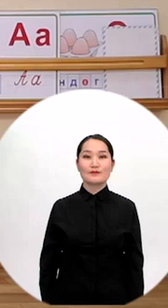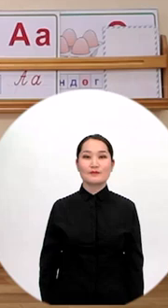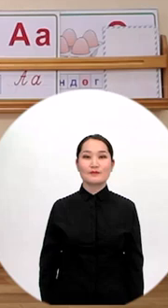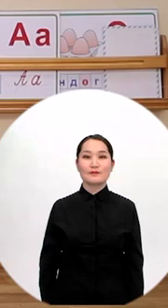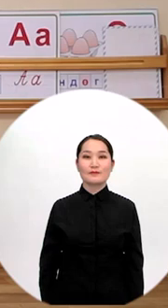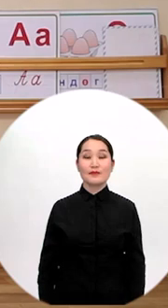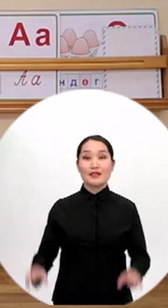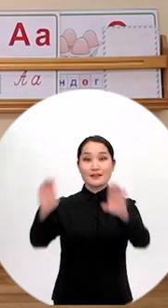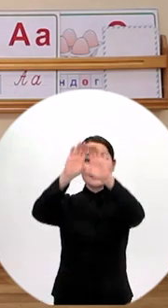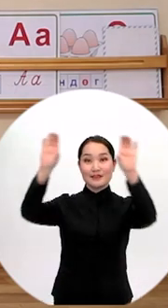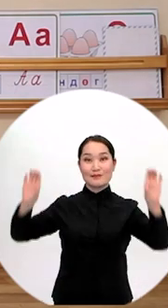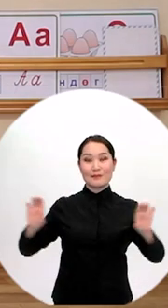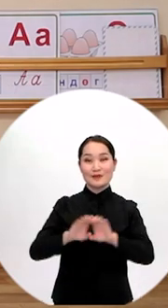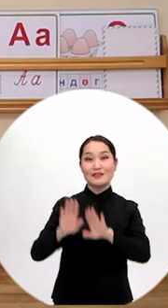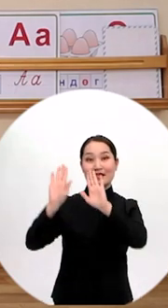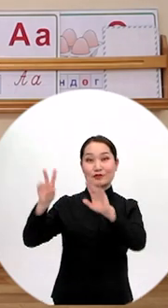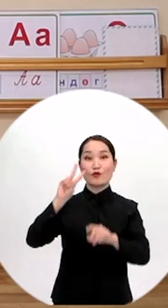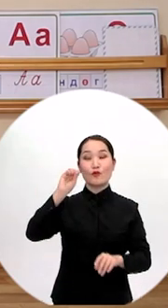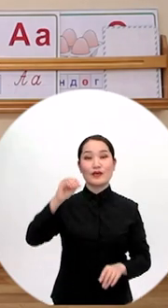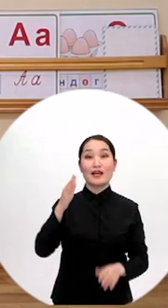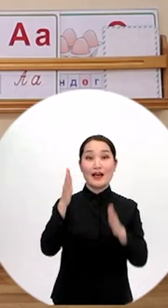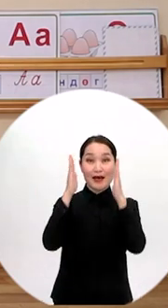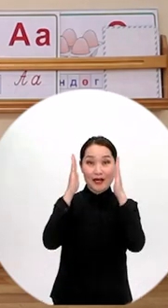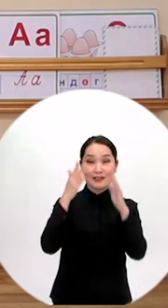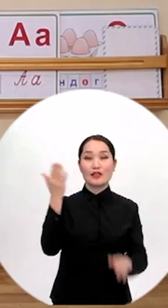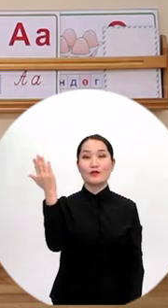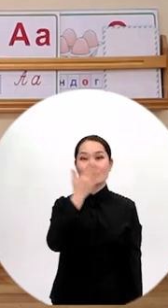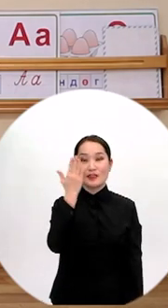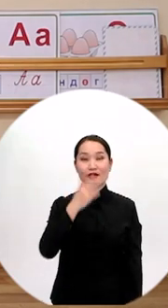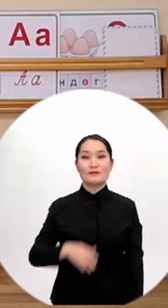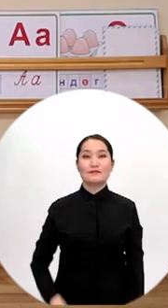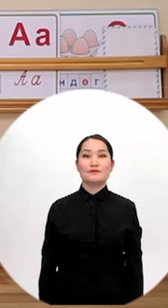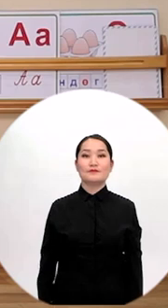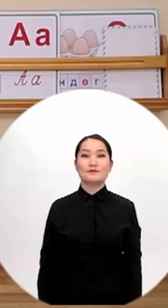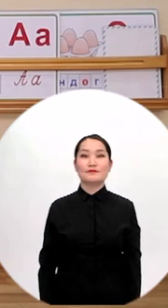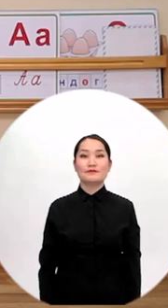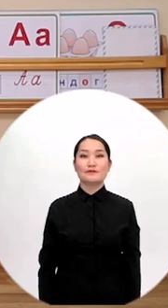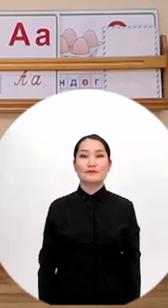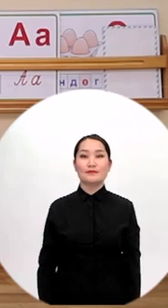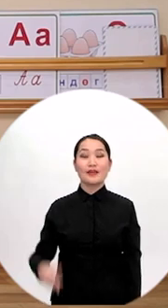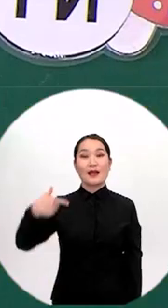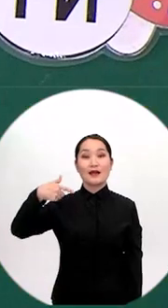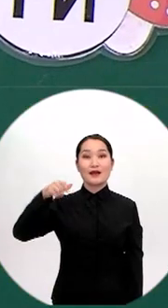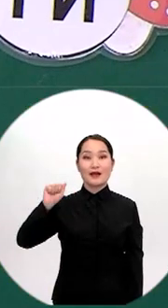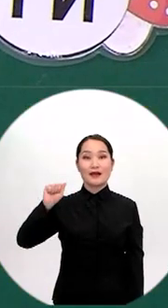За, багш нь самбарт байрлуулсан үеийн уншийг анхааралтай сонсоорой. Г.